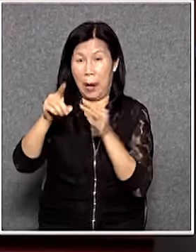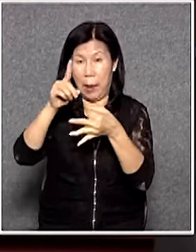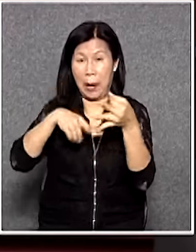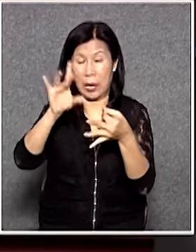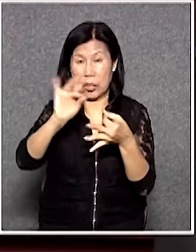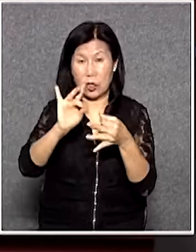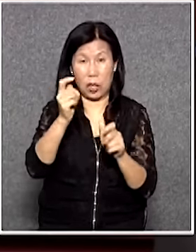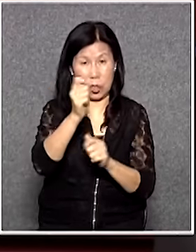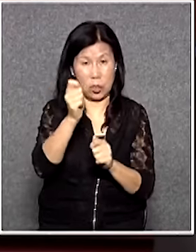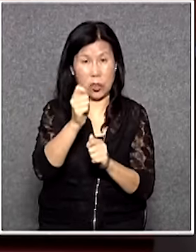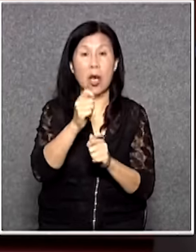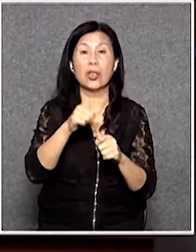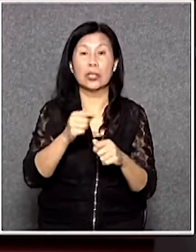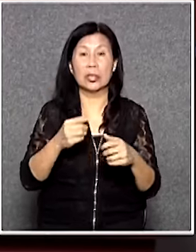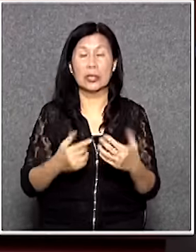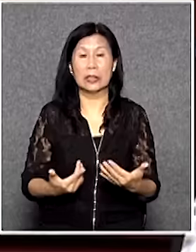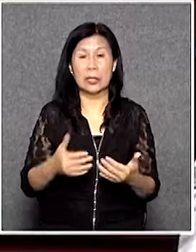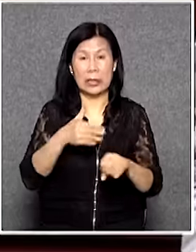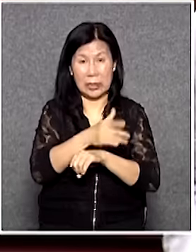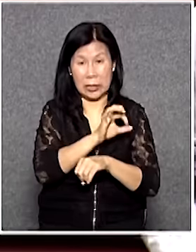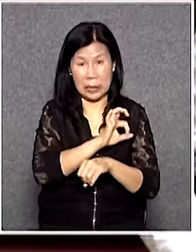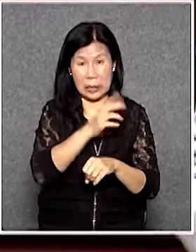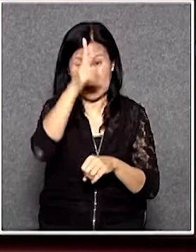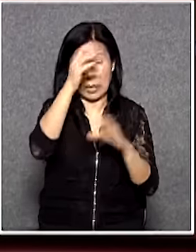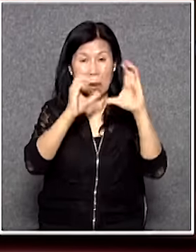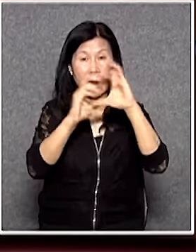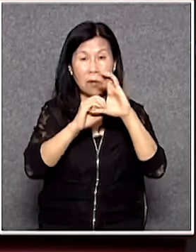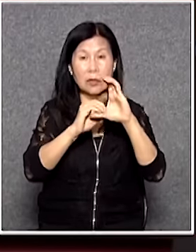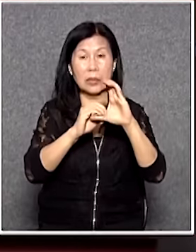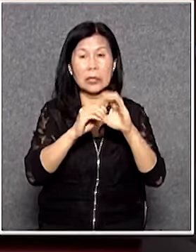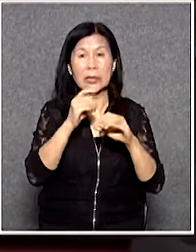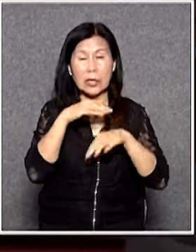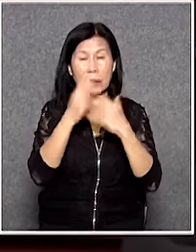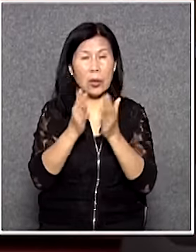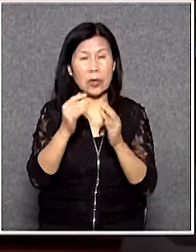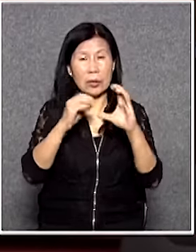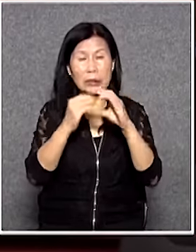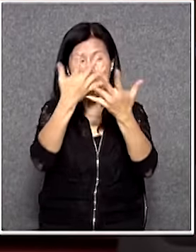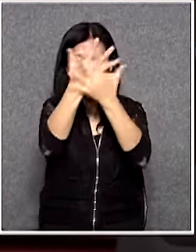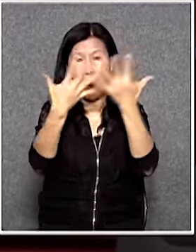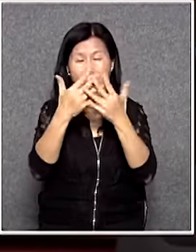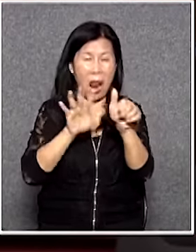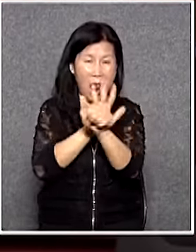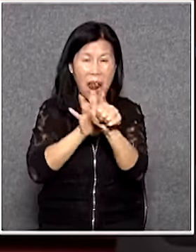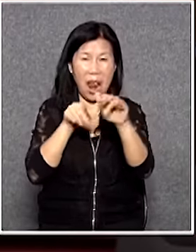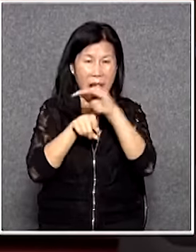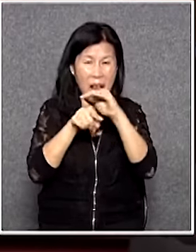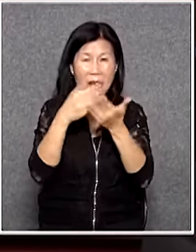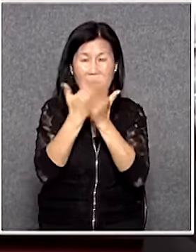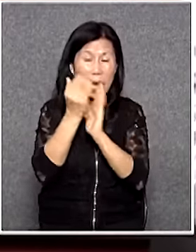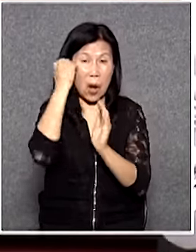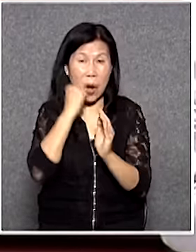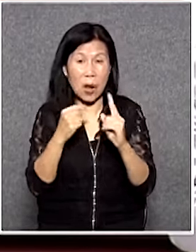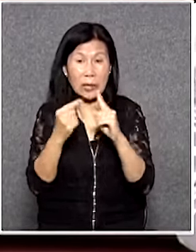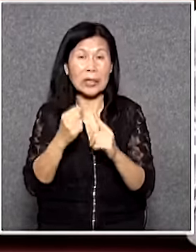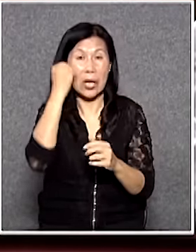长一个问题，为什么这个社会福利署网页那里这样去租质抹黑那些老人家呢？就说有些老